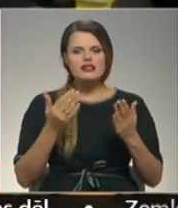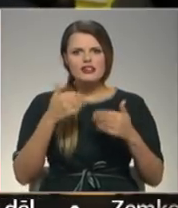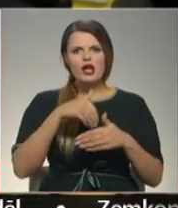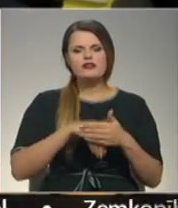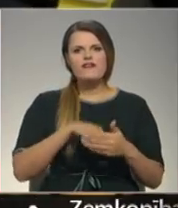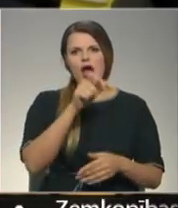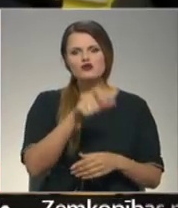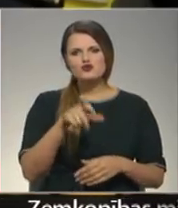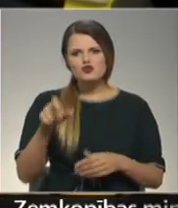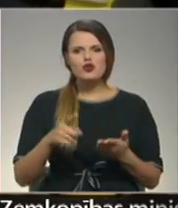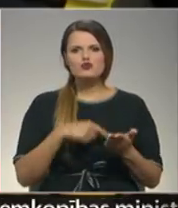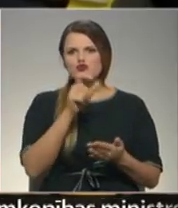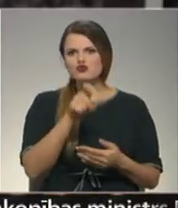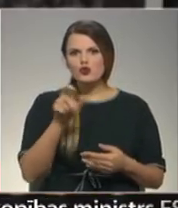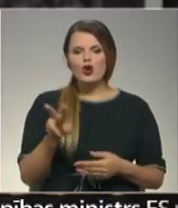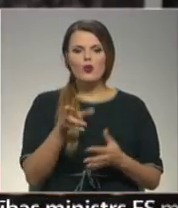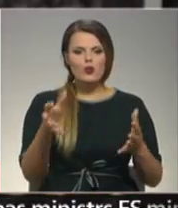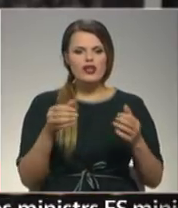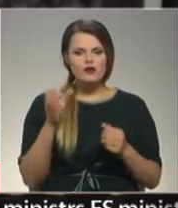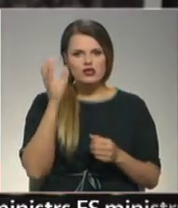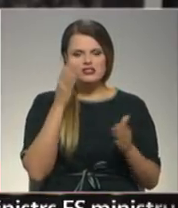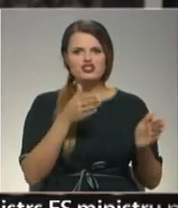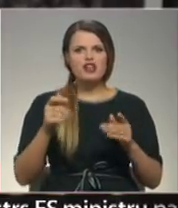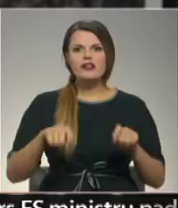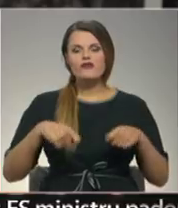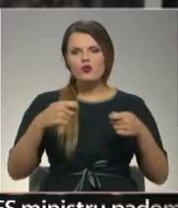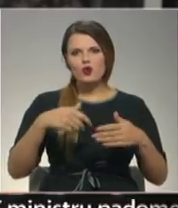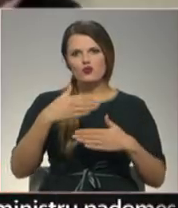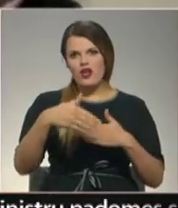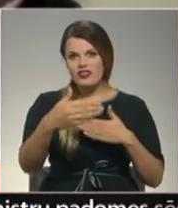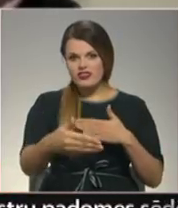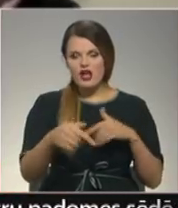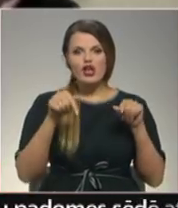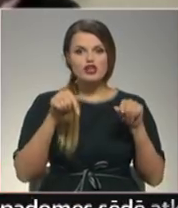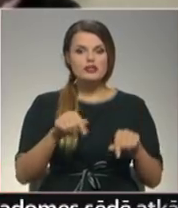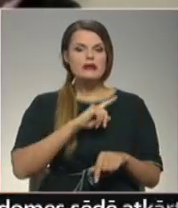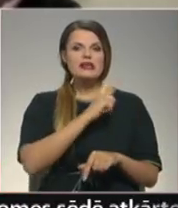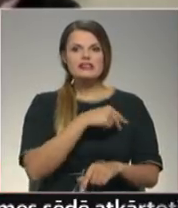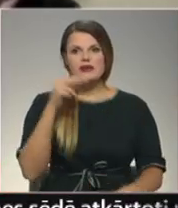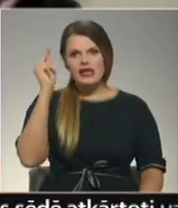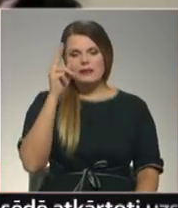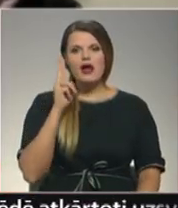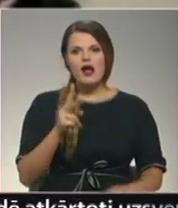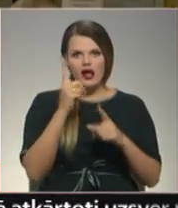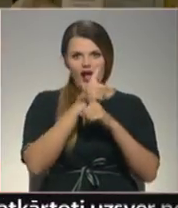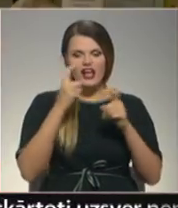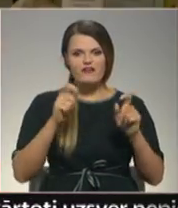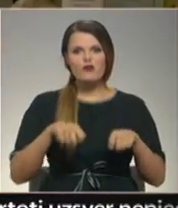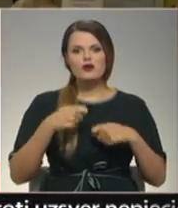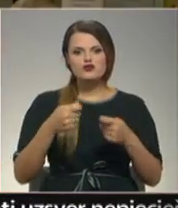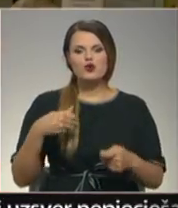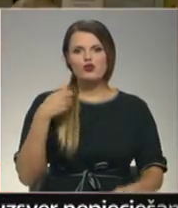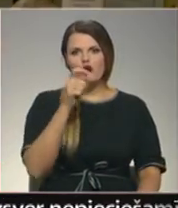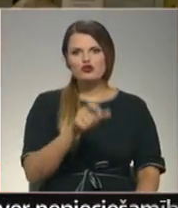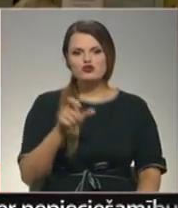vēsturnieki, vēstures entuziasti, kur iegūtās zināšanas būtu gatavi nodot tālākai sabiedrībai. Šī bija iespēja iemācīties, kā informāciju nodot skolēniem